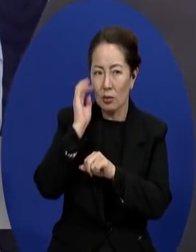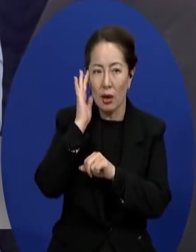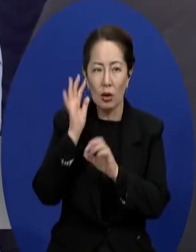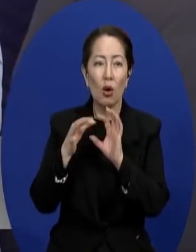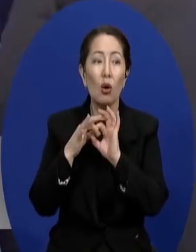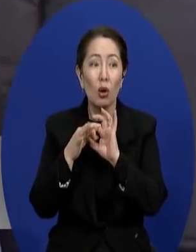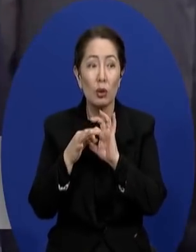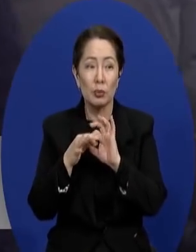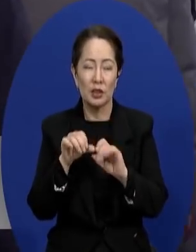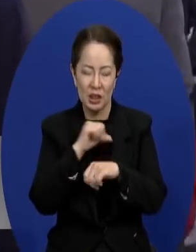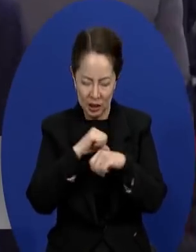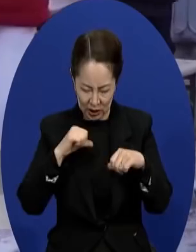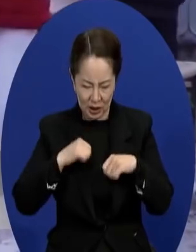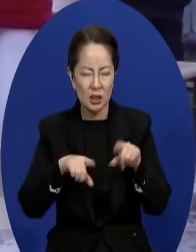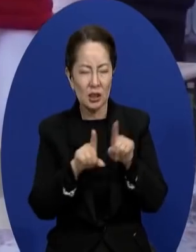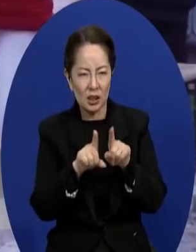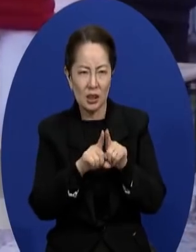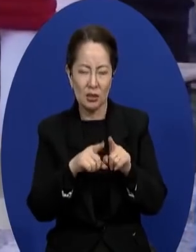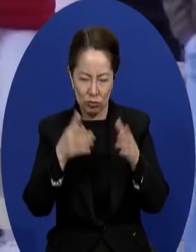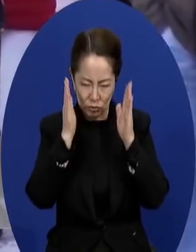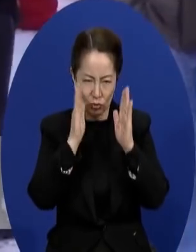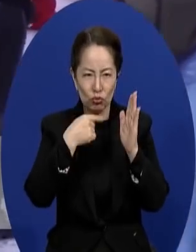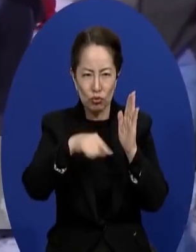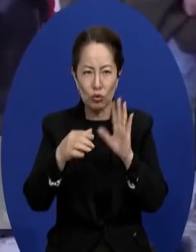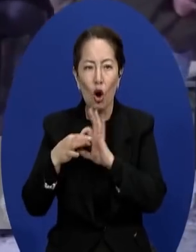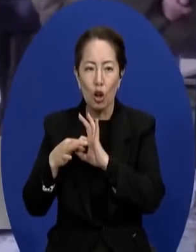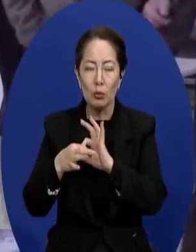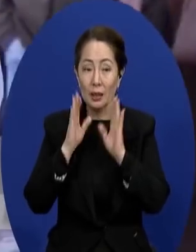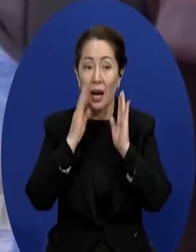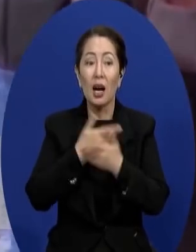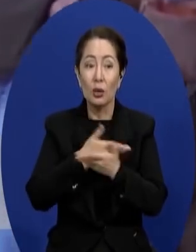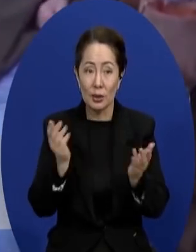хэмжээнээс мөн за иргэдийн зүгээс ч гэсэн ихээхэн шалтгааллахыг мөн анхааруулж байгаа маа.